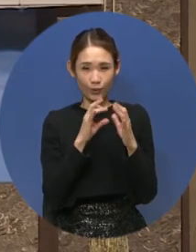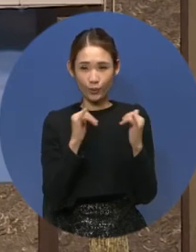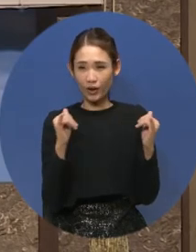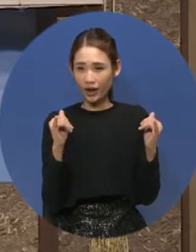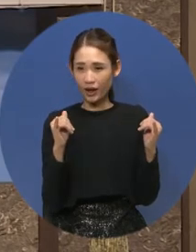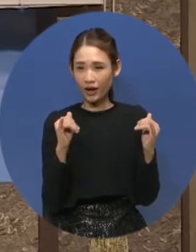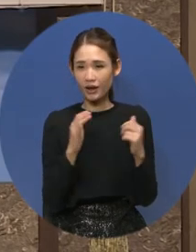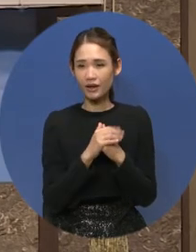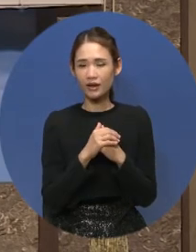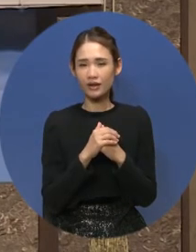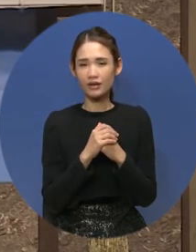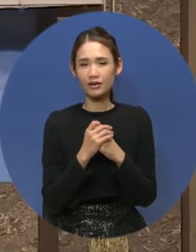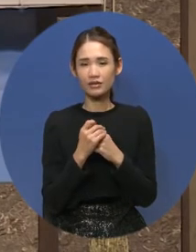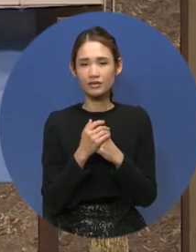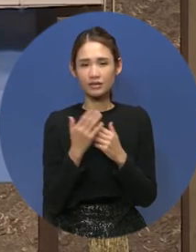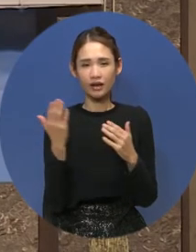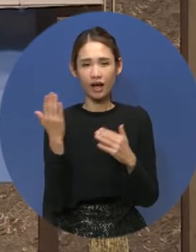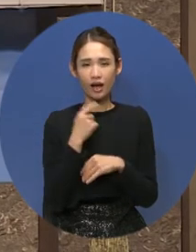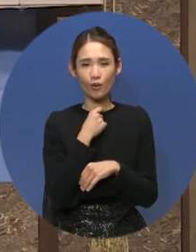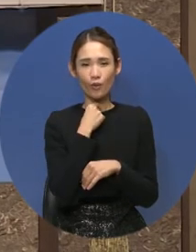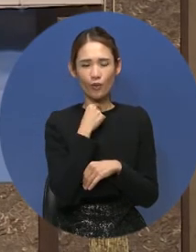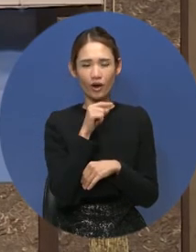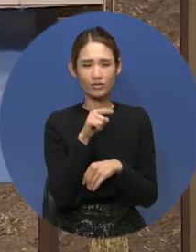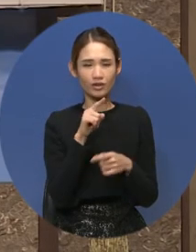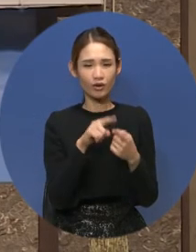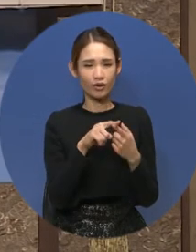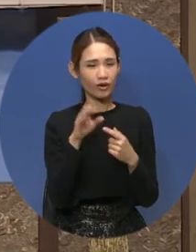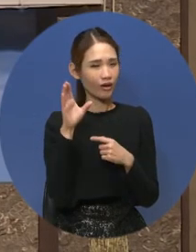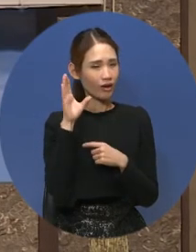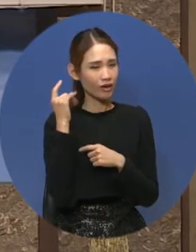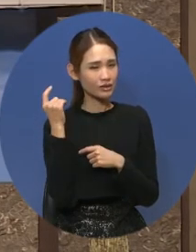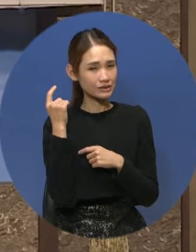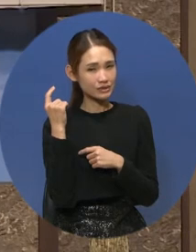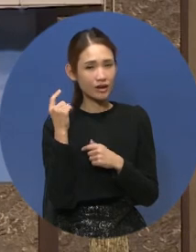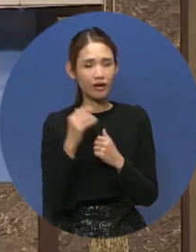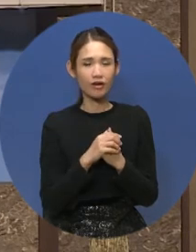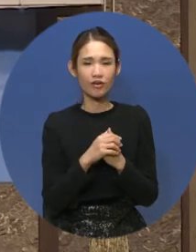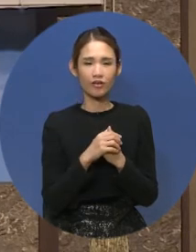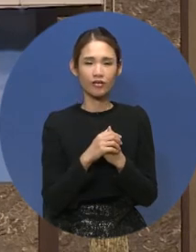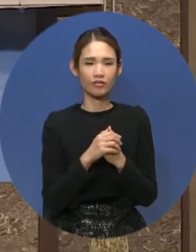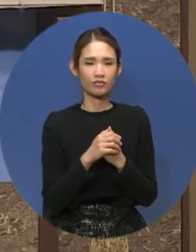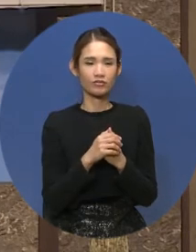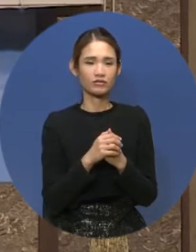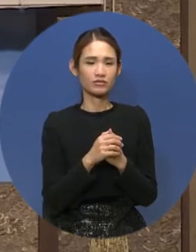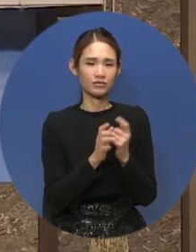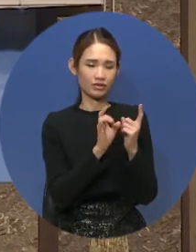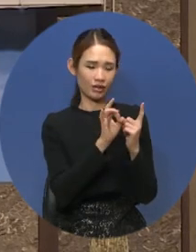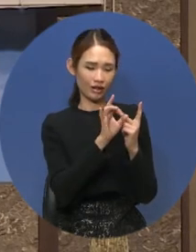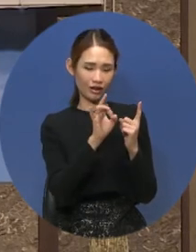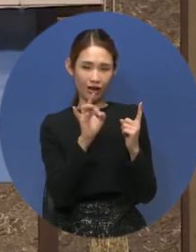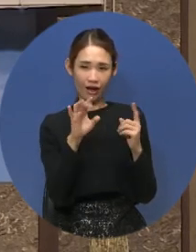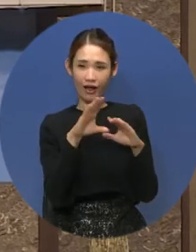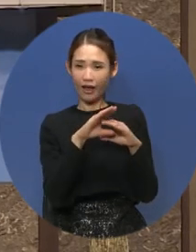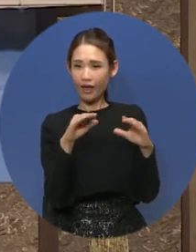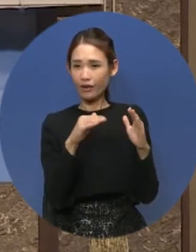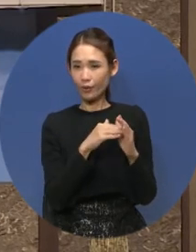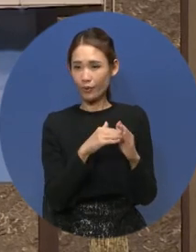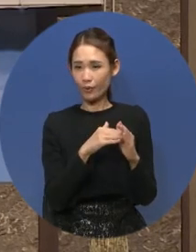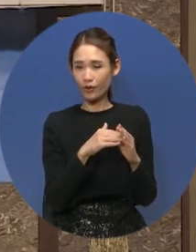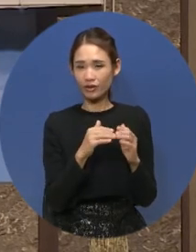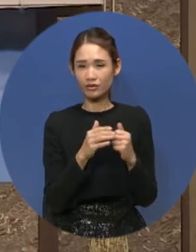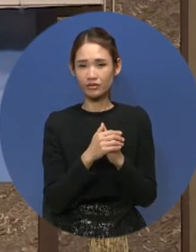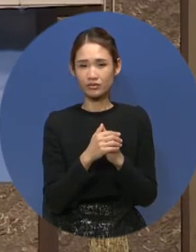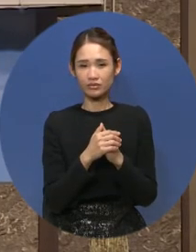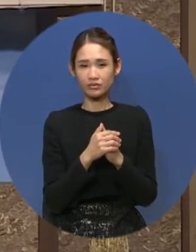학교 관계자 그리고 학생들의 그 원하는가 뭐하는가 그거를 들으면서 하나하나 해결해 갔고요. 뭐, 탁